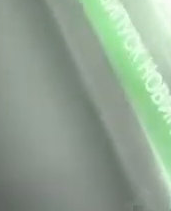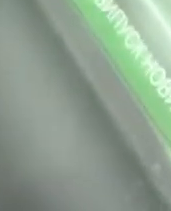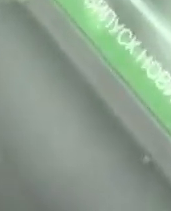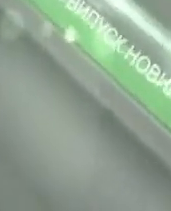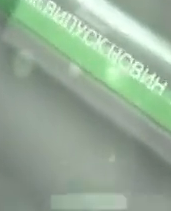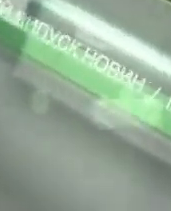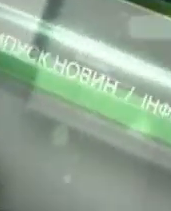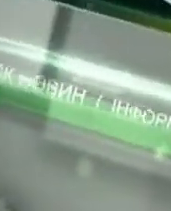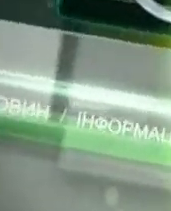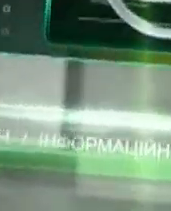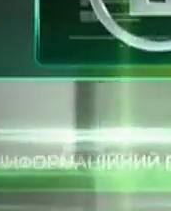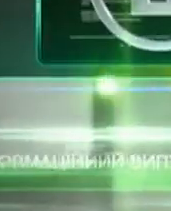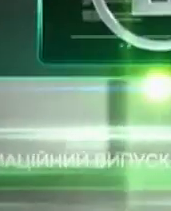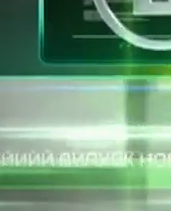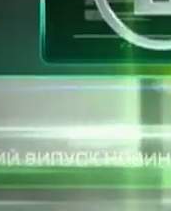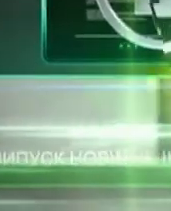Музика